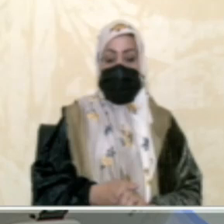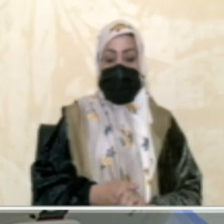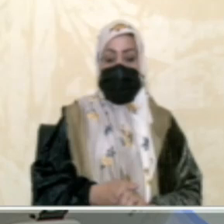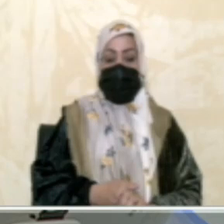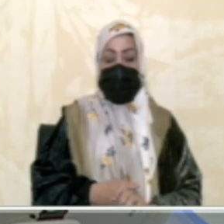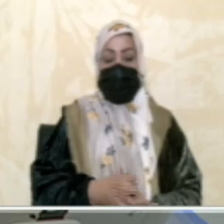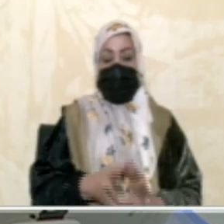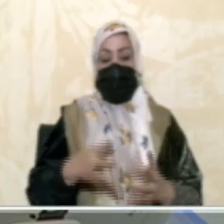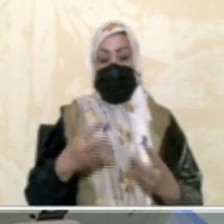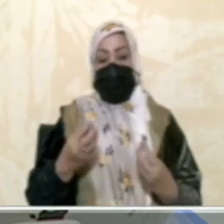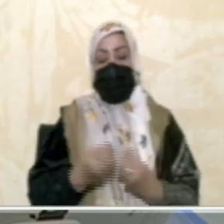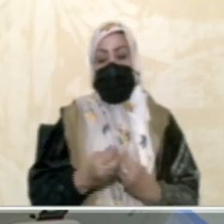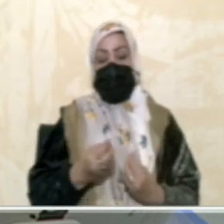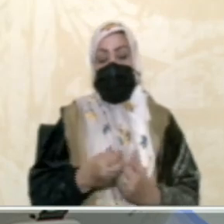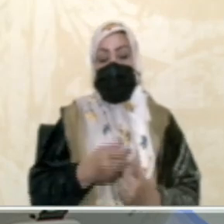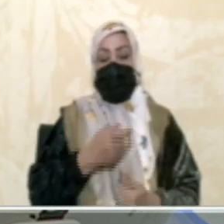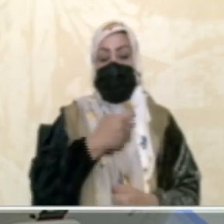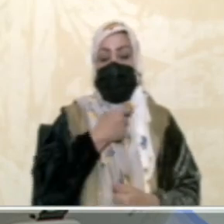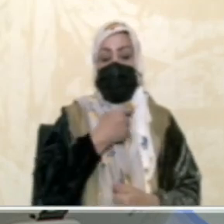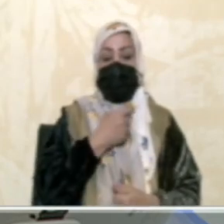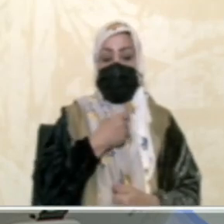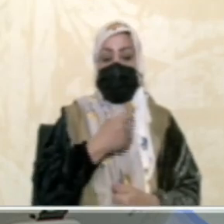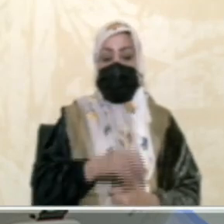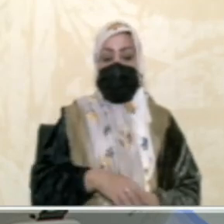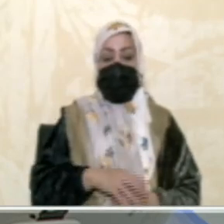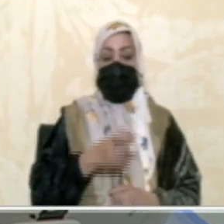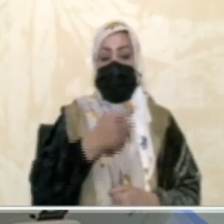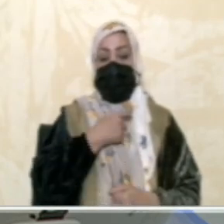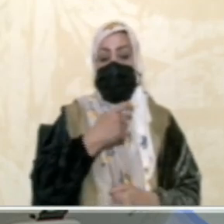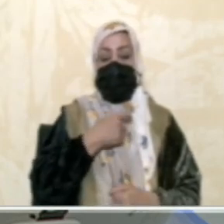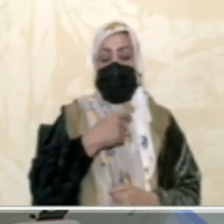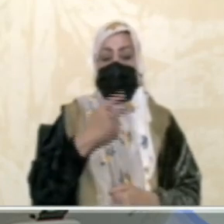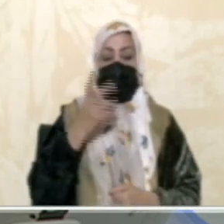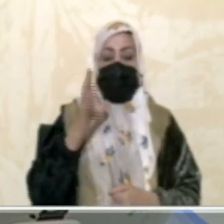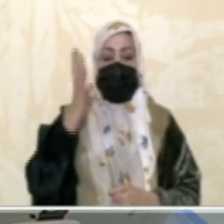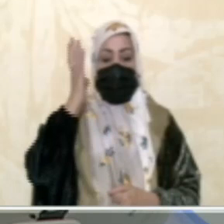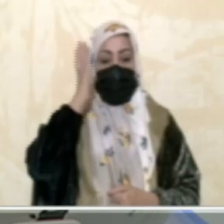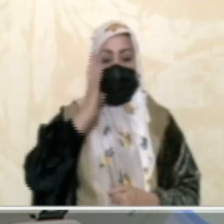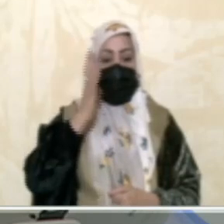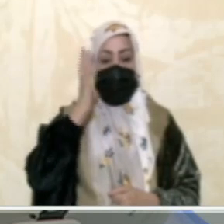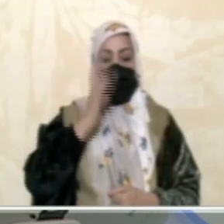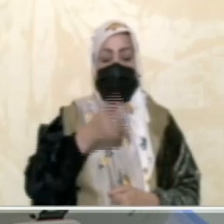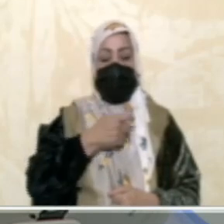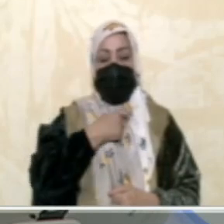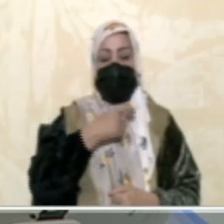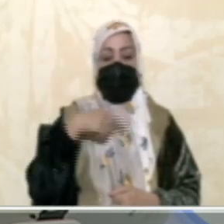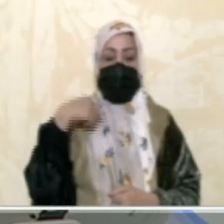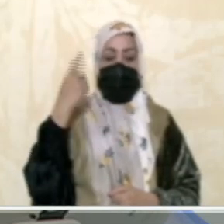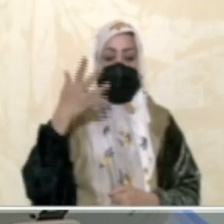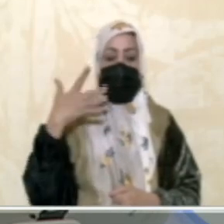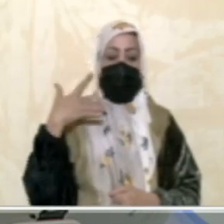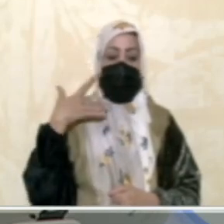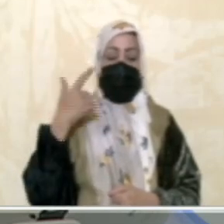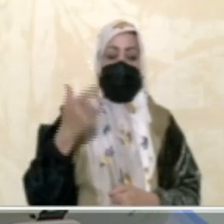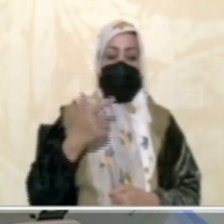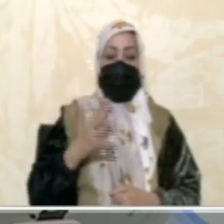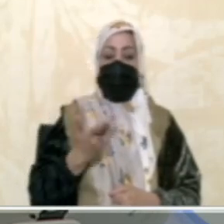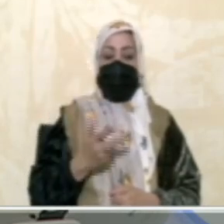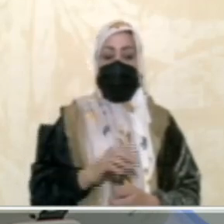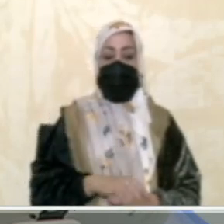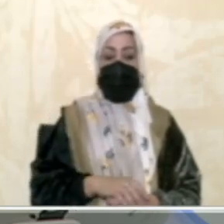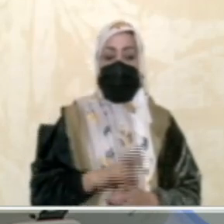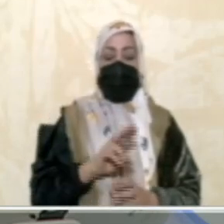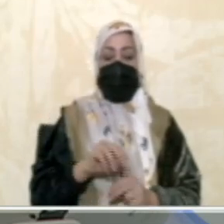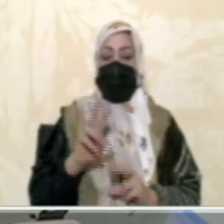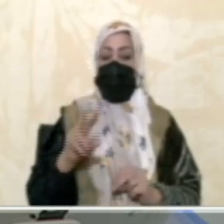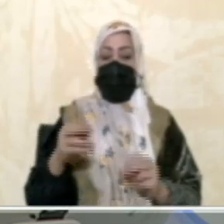اجتماعا عيد والجمعه متوقع متوقع الجمعه القادمه ان شاء الله ماشي تسمع الجواب ان شاء الله